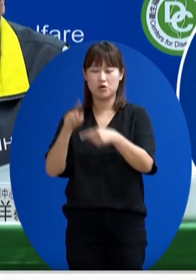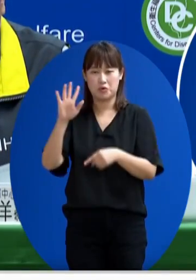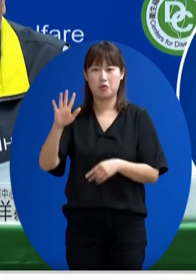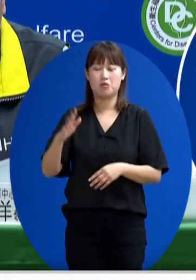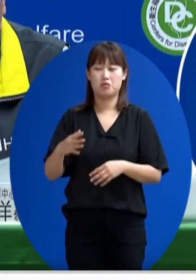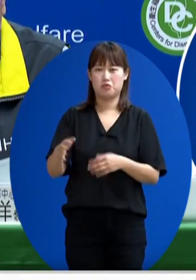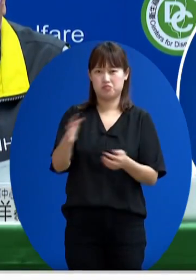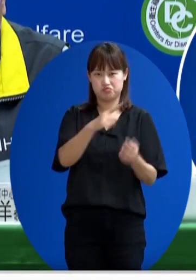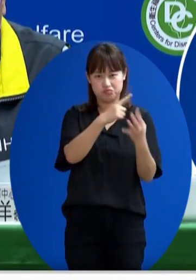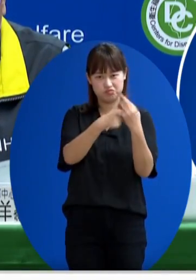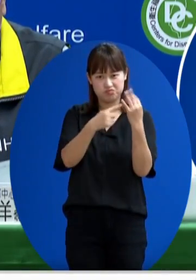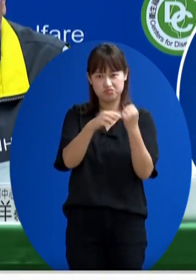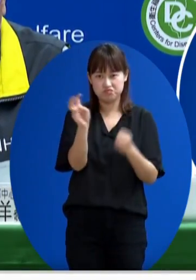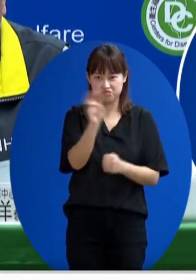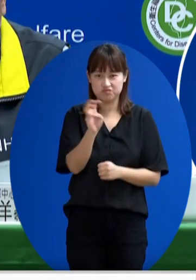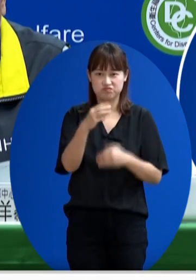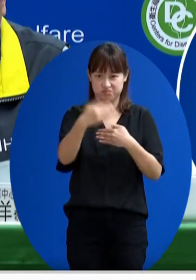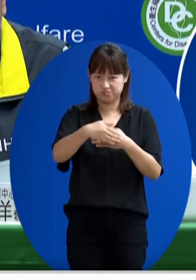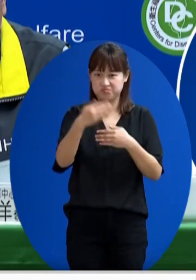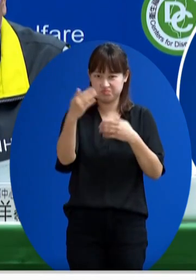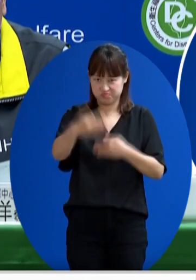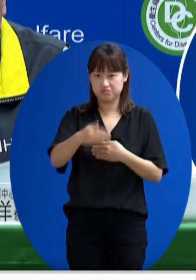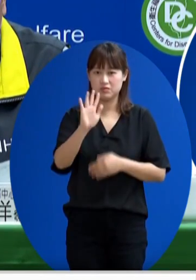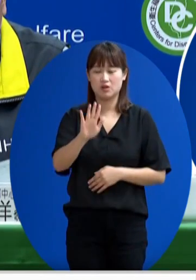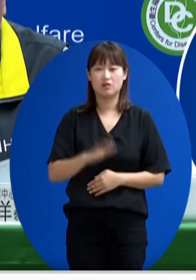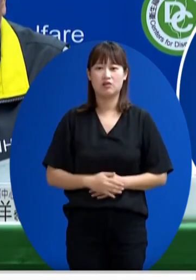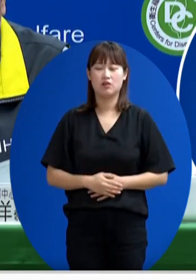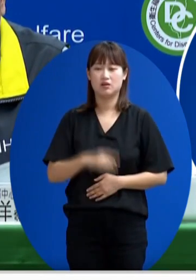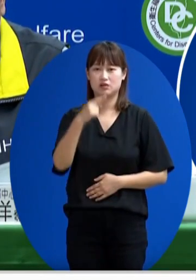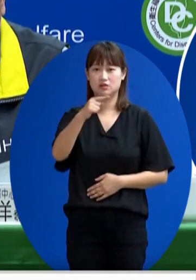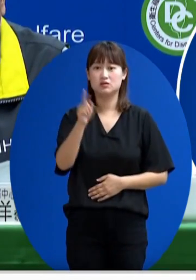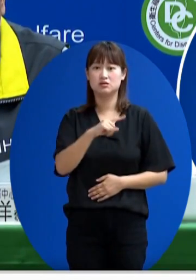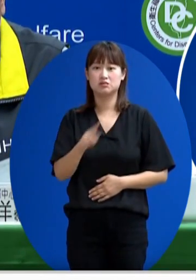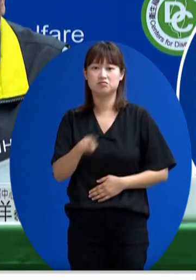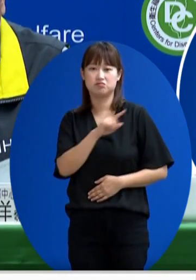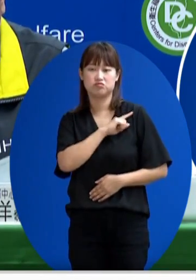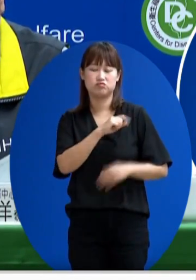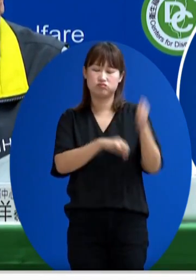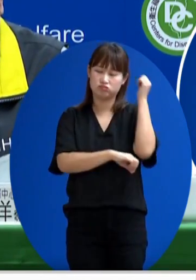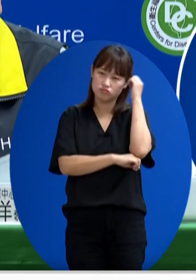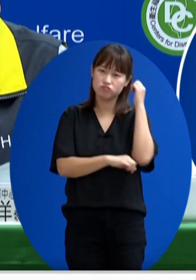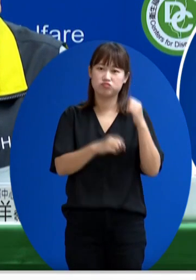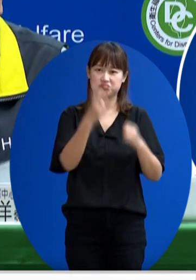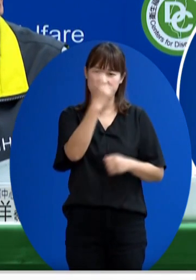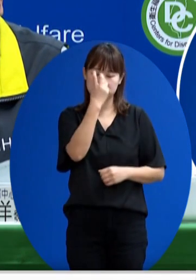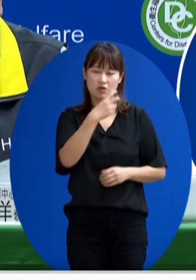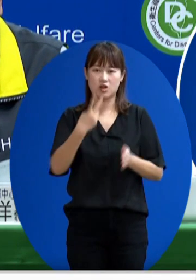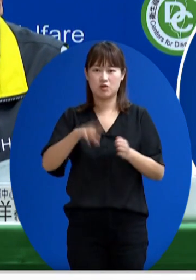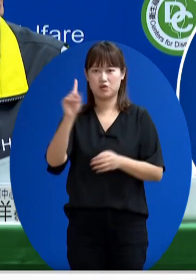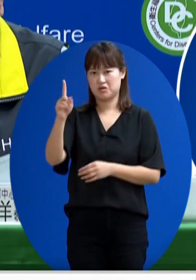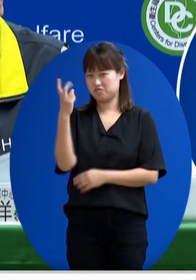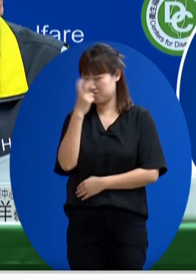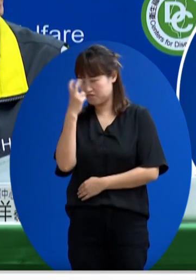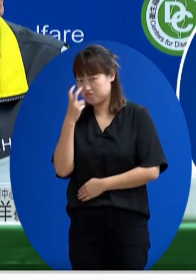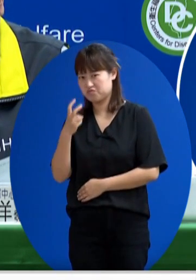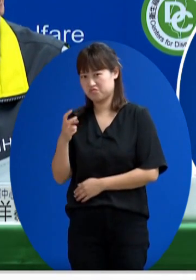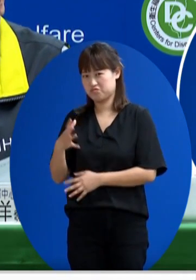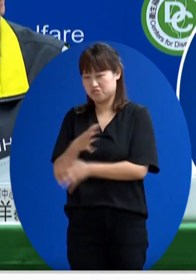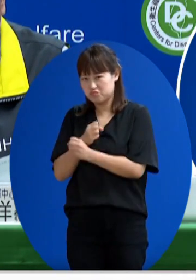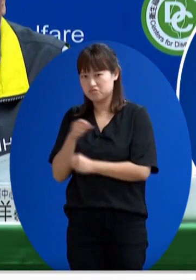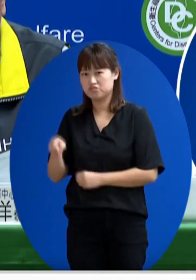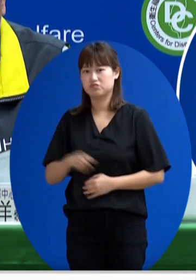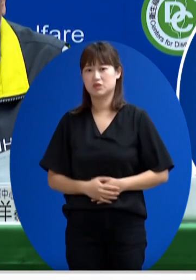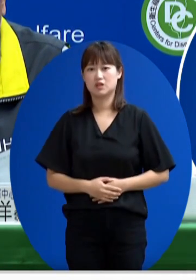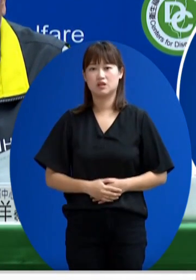30人，其中29人列居家隔离，那1人列自我健康监测。另外，大家昨天关心